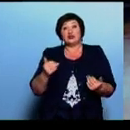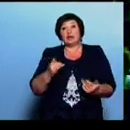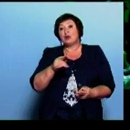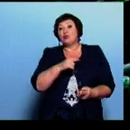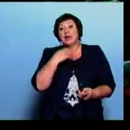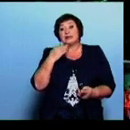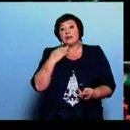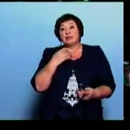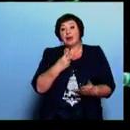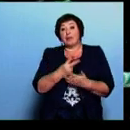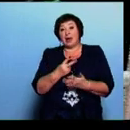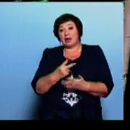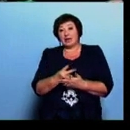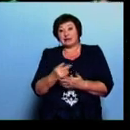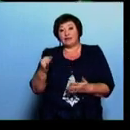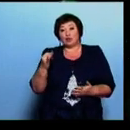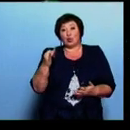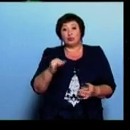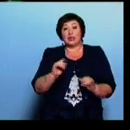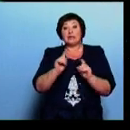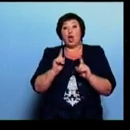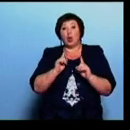первоклассников цирковые артисты будут выступать нон-стоп по